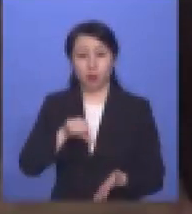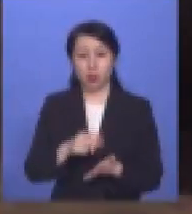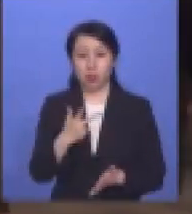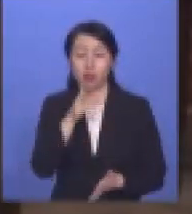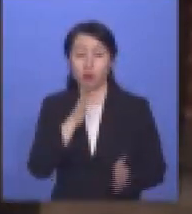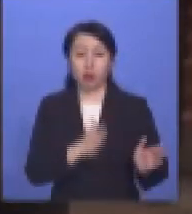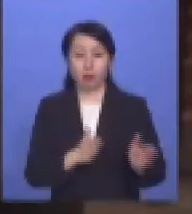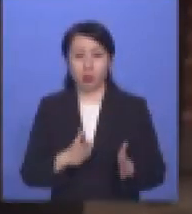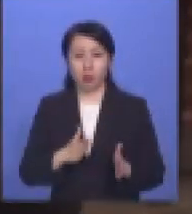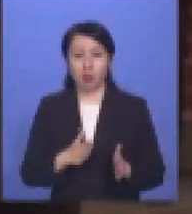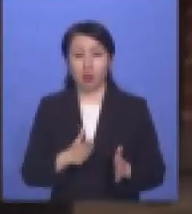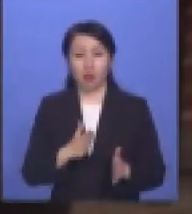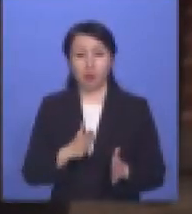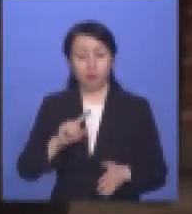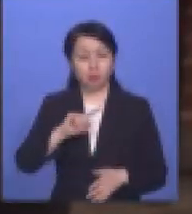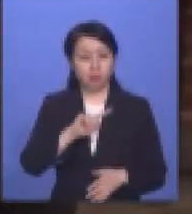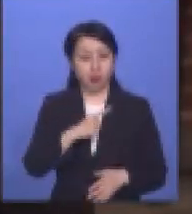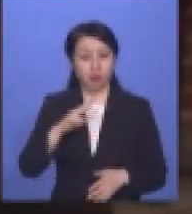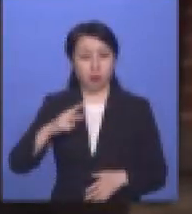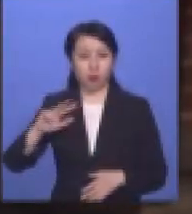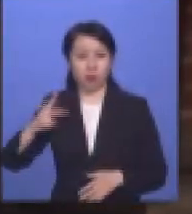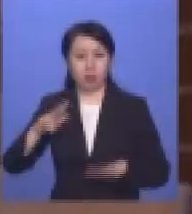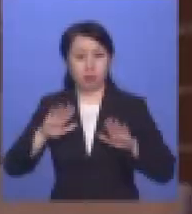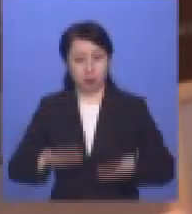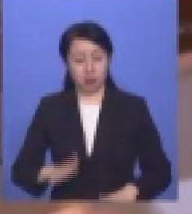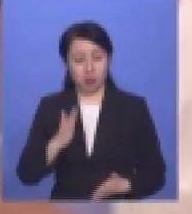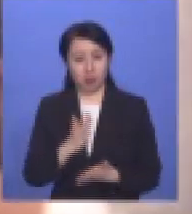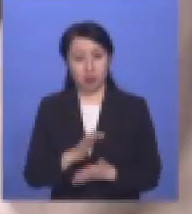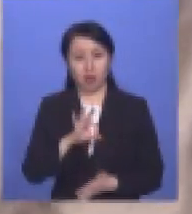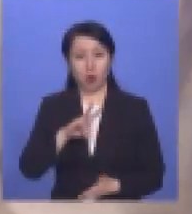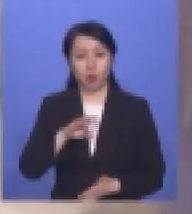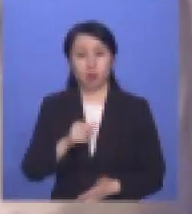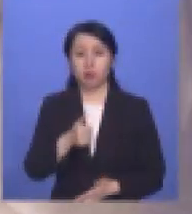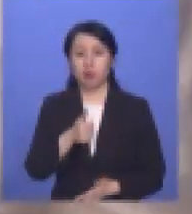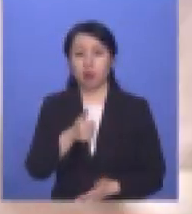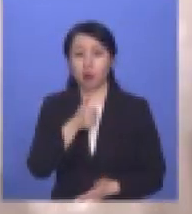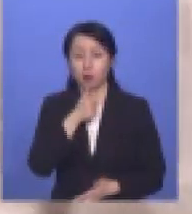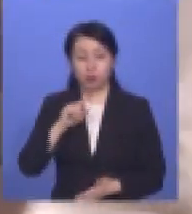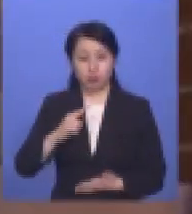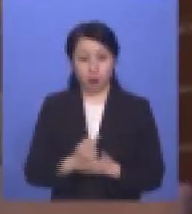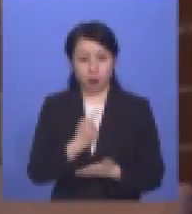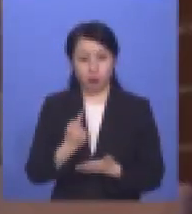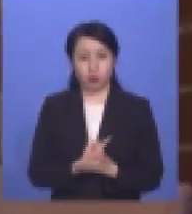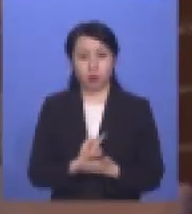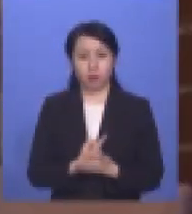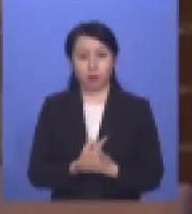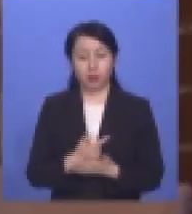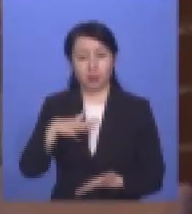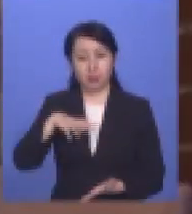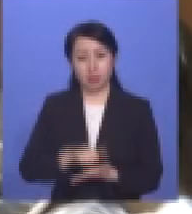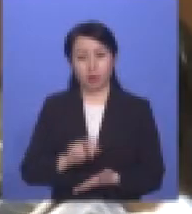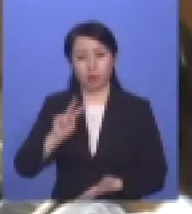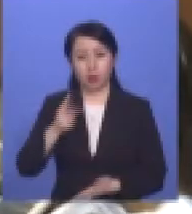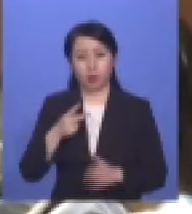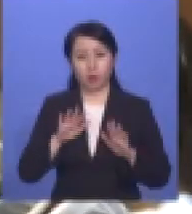3 года подряд. За плечами имеет как первое, так и второе и третье места. А вот Алжас решил испытать свои силы впервые и не прогадал. Занял